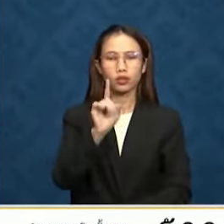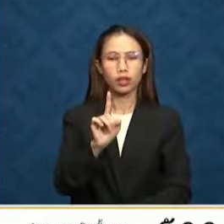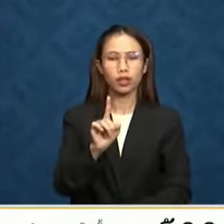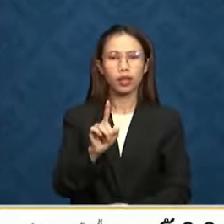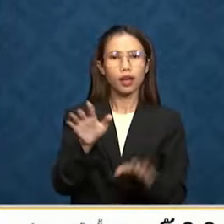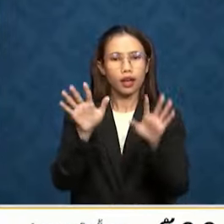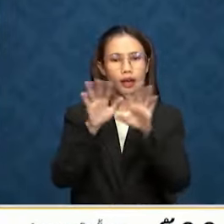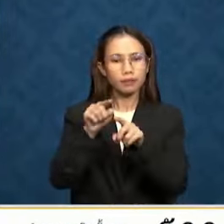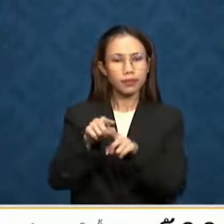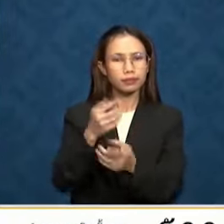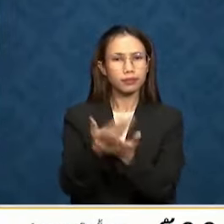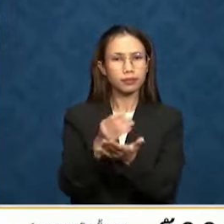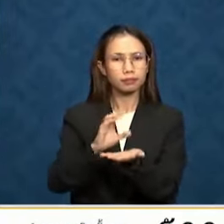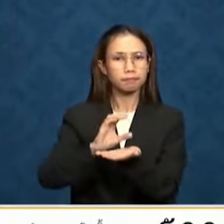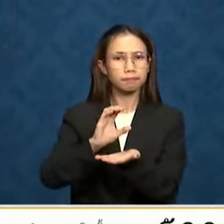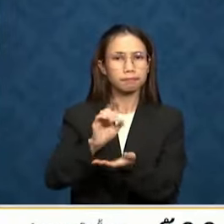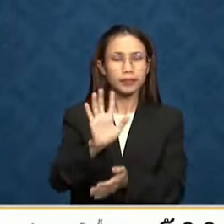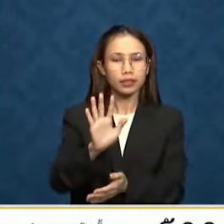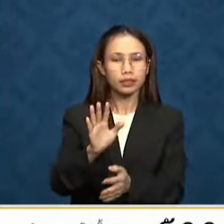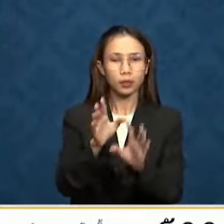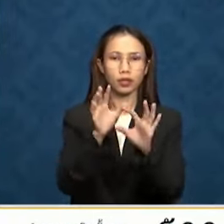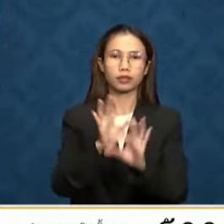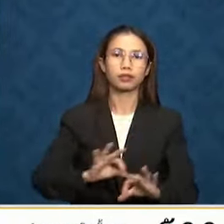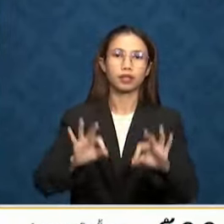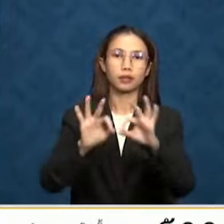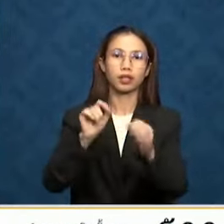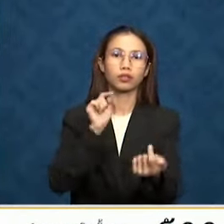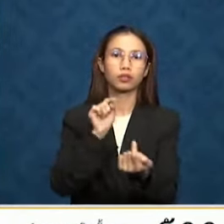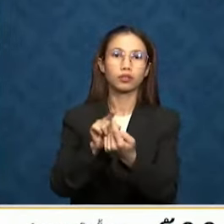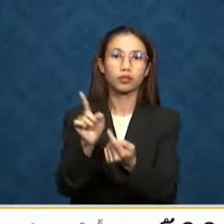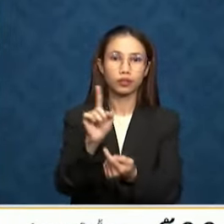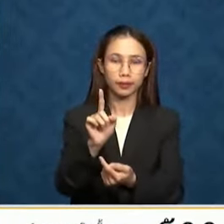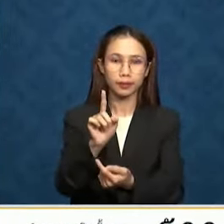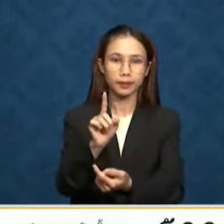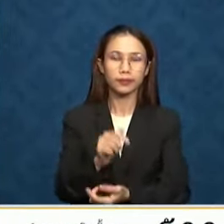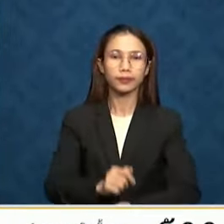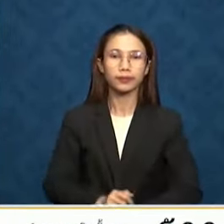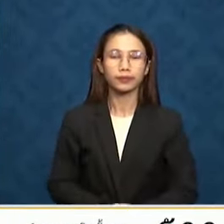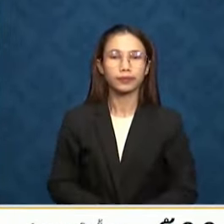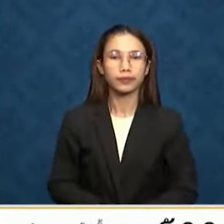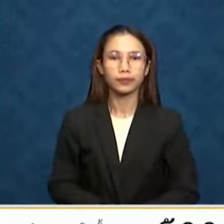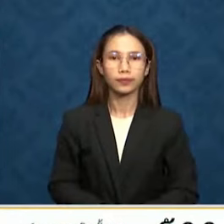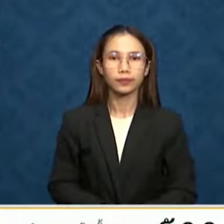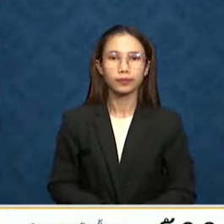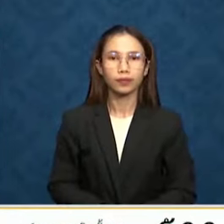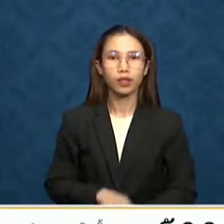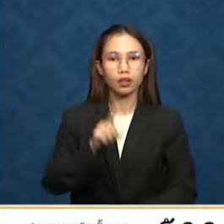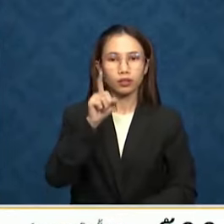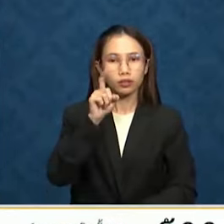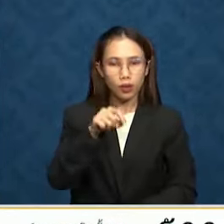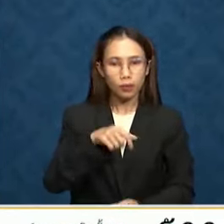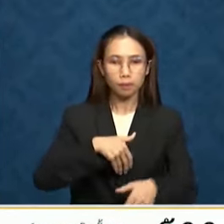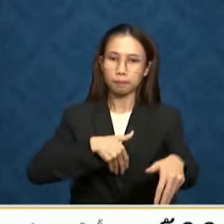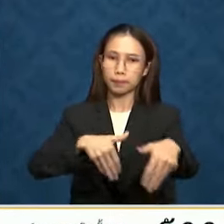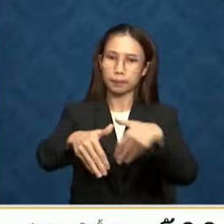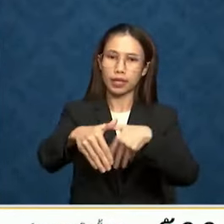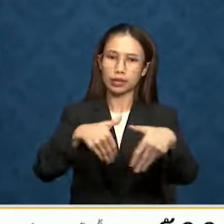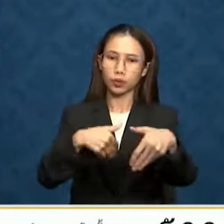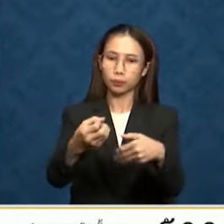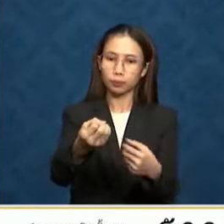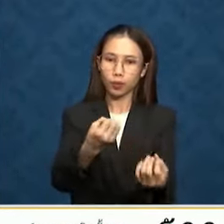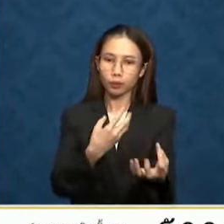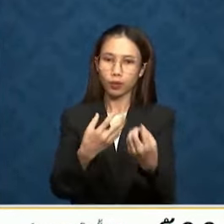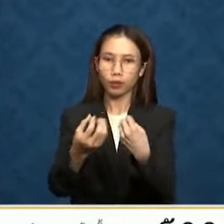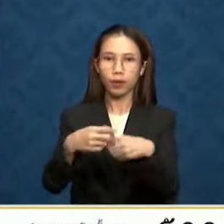Bottom upจริงๆค่ะเพราะว่าหัวใจสำคัญของ Bottom upก็คือการที่ต้องฟังเสียงของพ่อแม่พี่น้องประชาชนใน